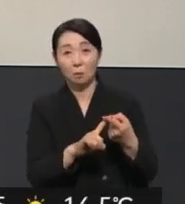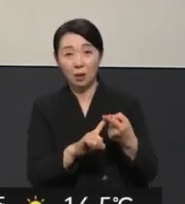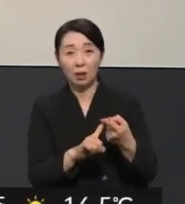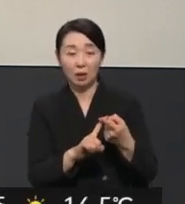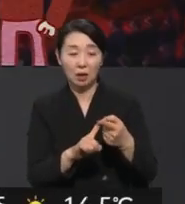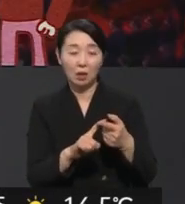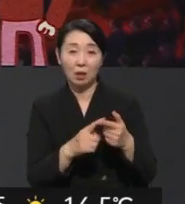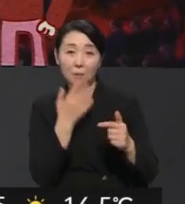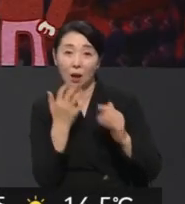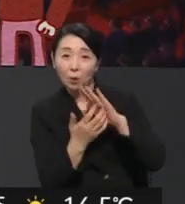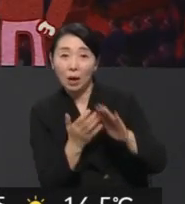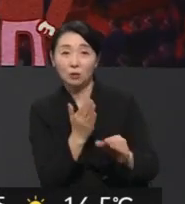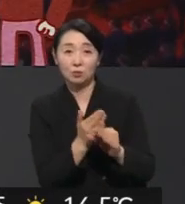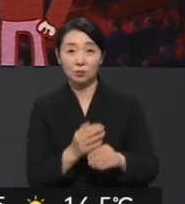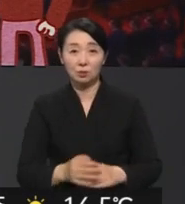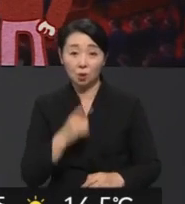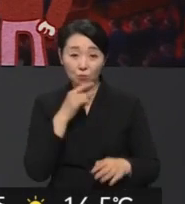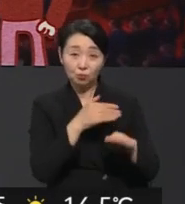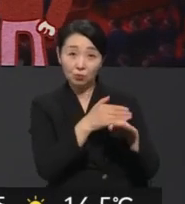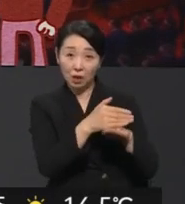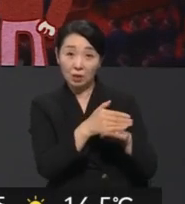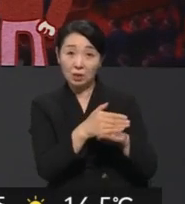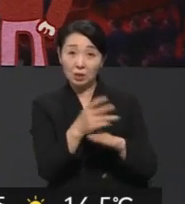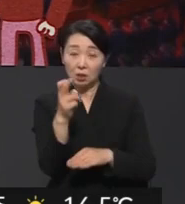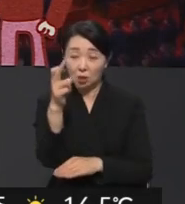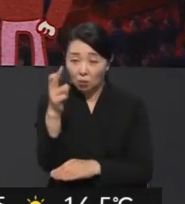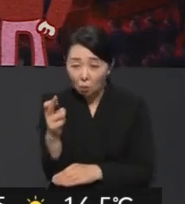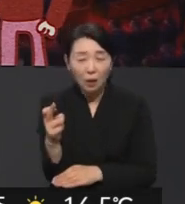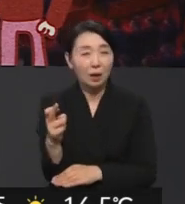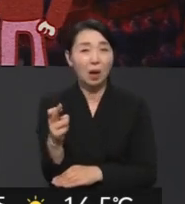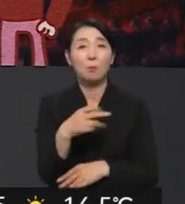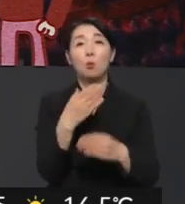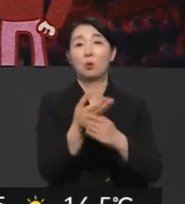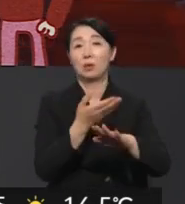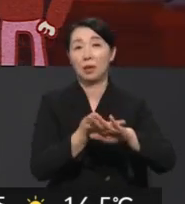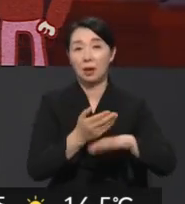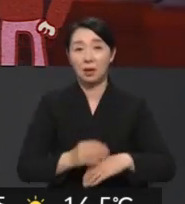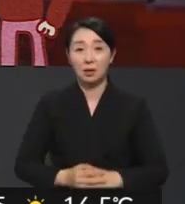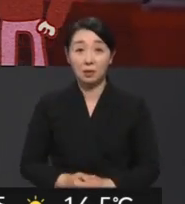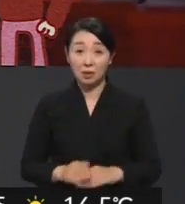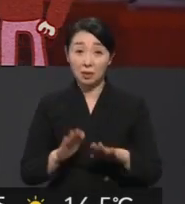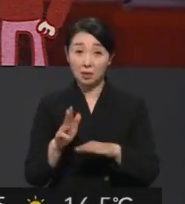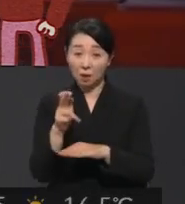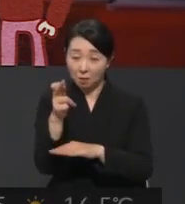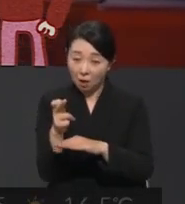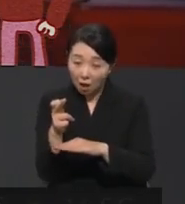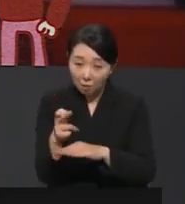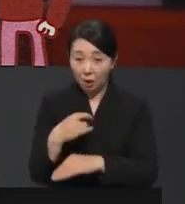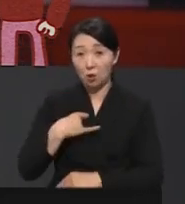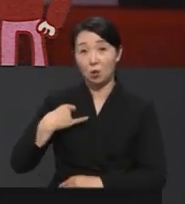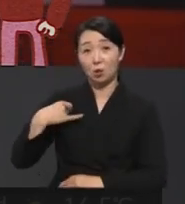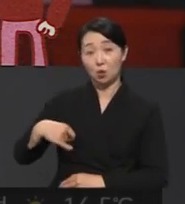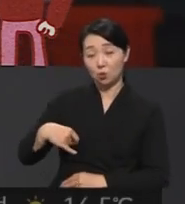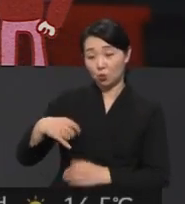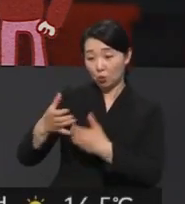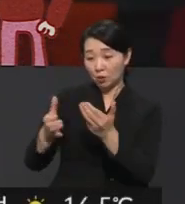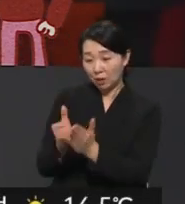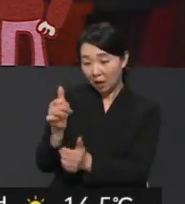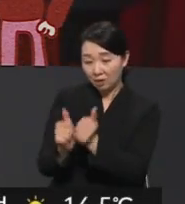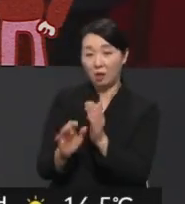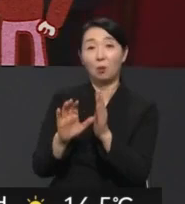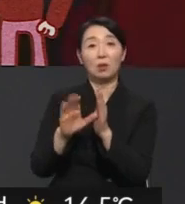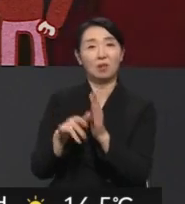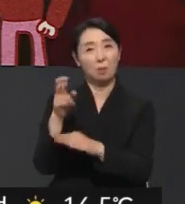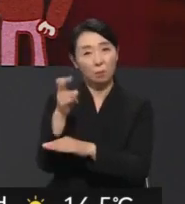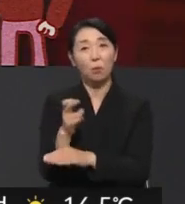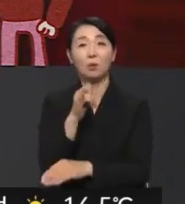있습니다. 북한은 그 와중에 기존 도발 공식은 깨나가고 있습니다. 바로 이번 포사격, 중국 당대회가 열리는 동안